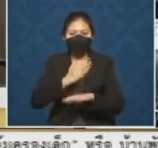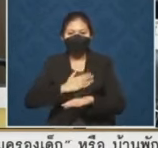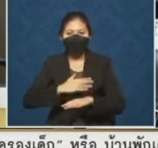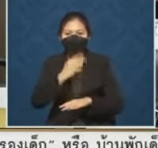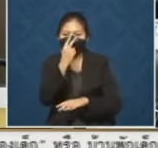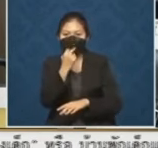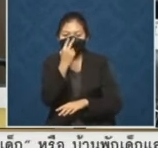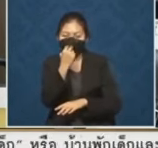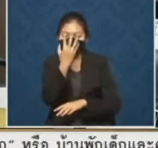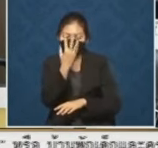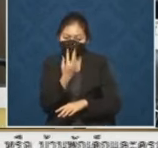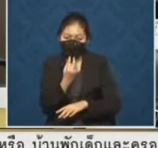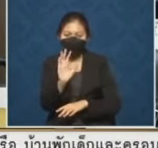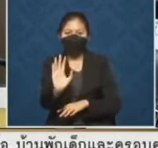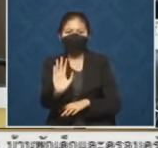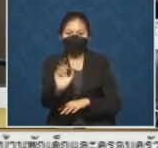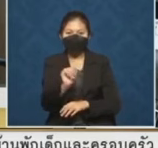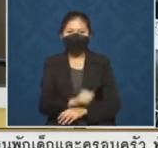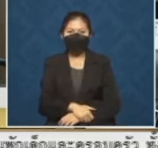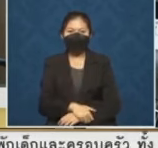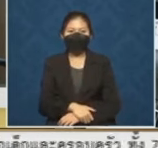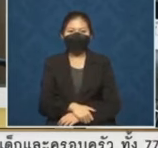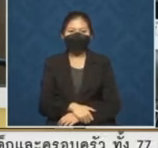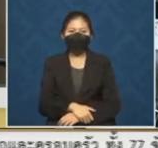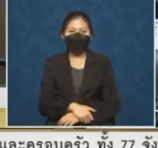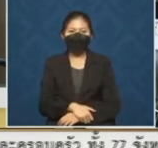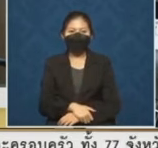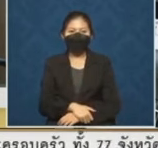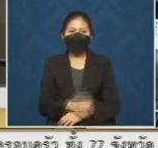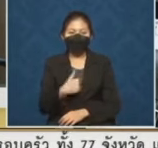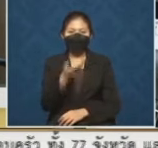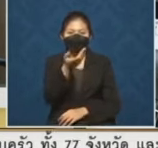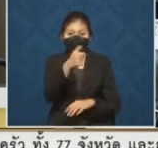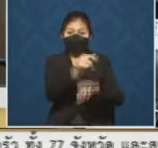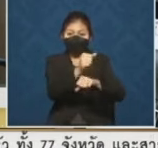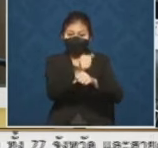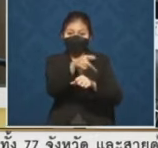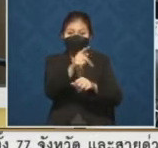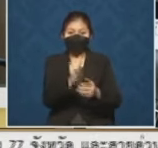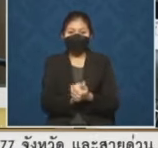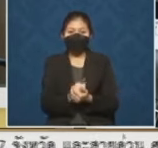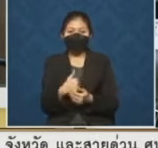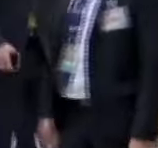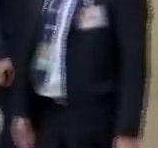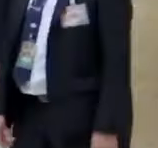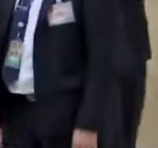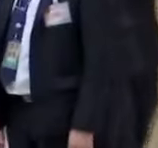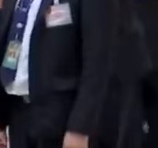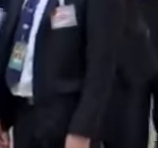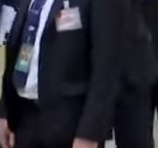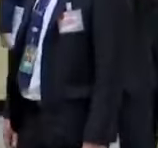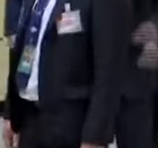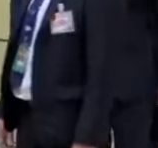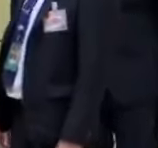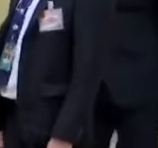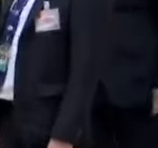มตีเรื่องเศรษฐกิจนะว่าเศรษฐกิจย่ำแย่อย่างนั้นอย่างนี้ไปต่อไม่ได้นะนายกรัฐมนตรีพลเอกประยุทธ์จันทร์โอชาเมื่อวาน